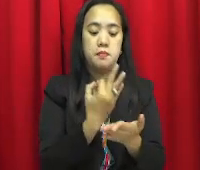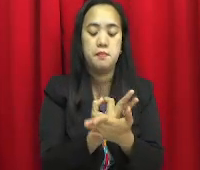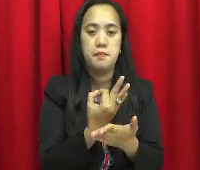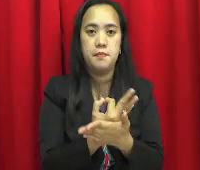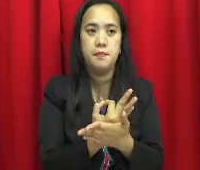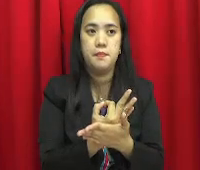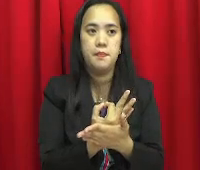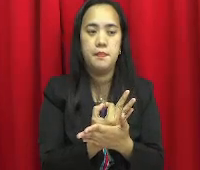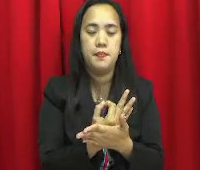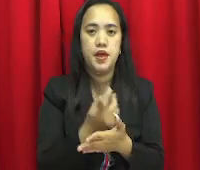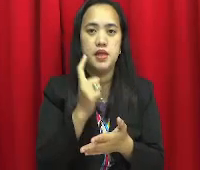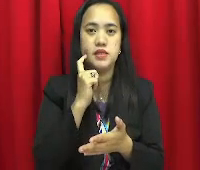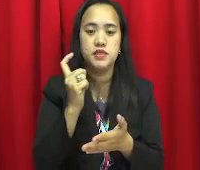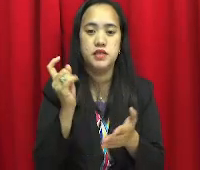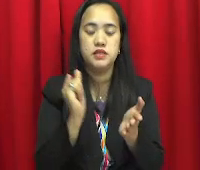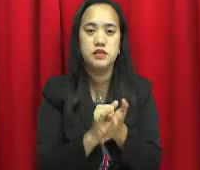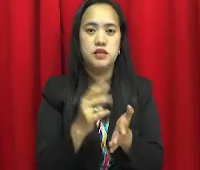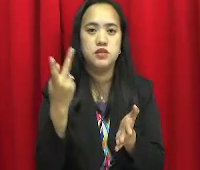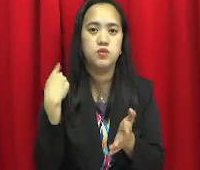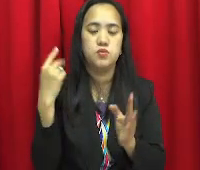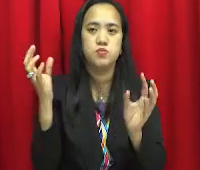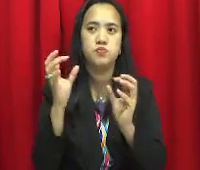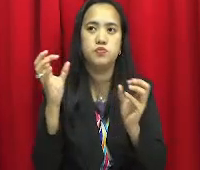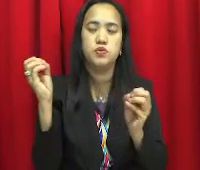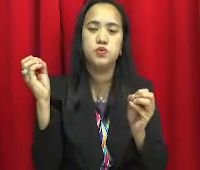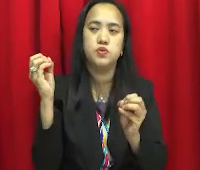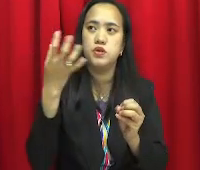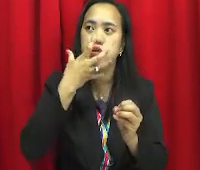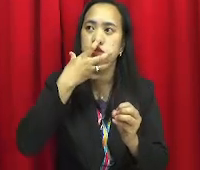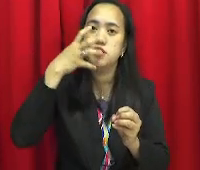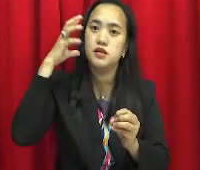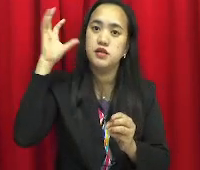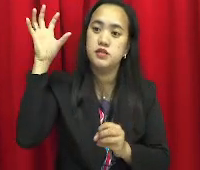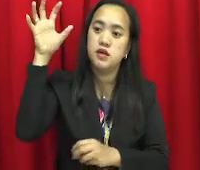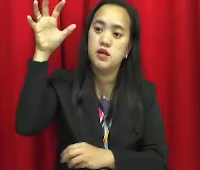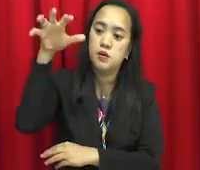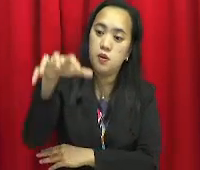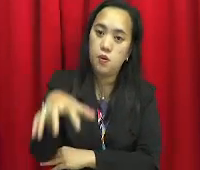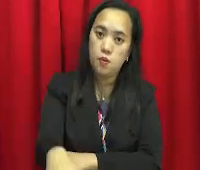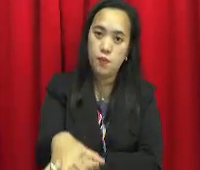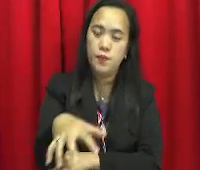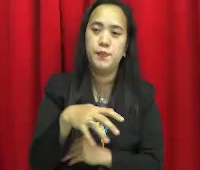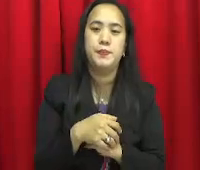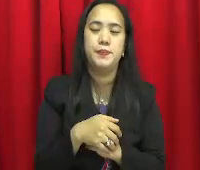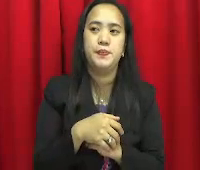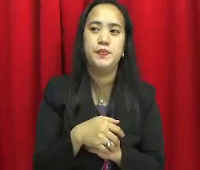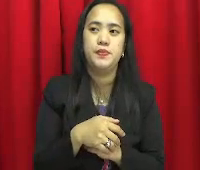mong parlubugan ng araw ang perang tinago mo. No.